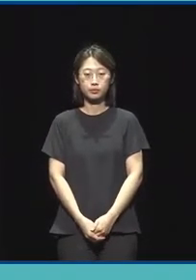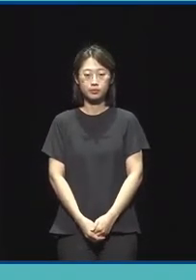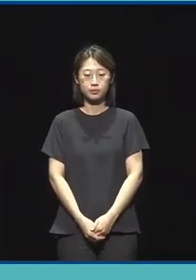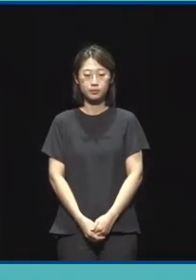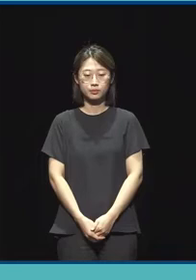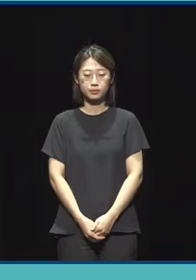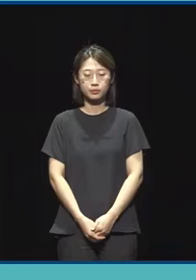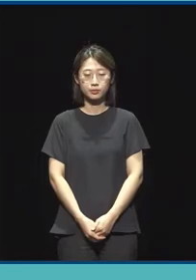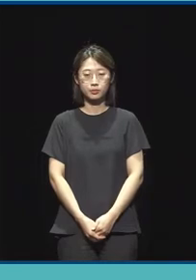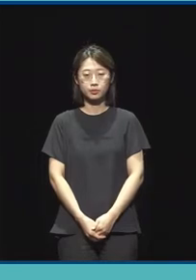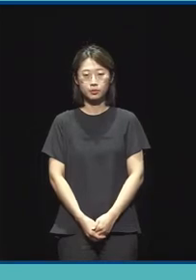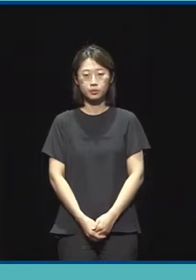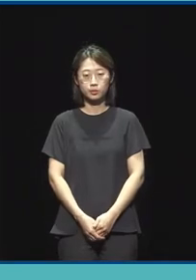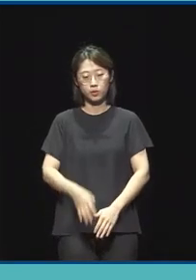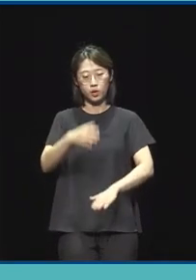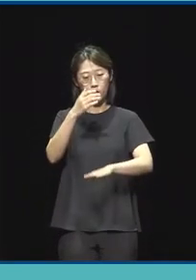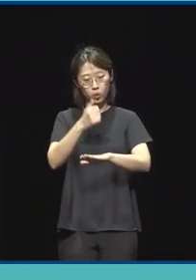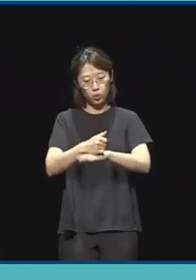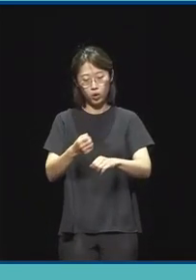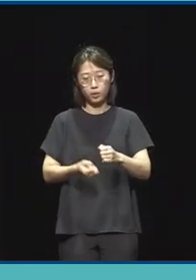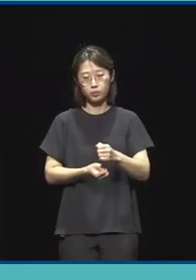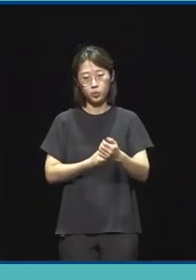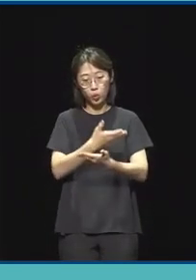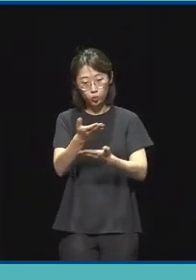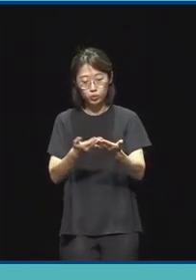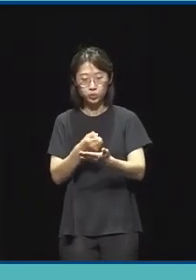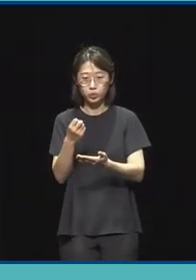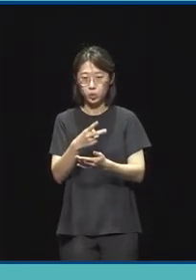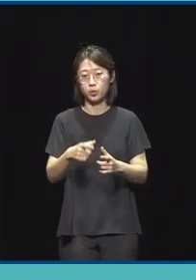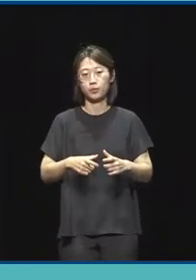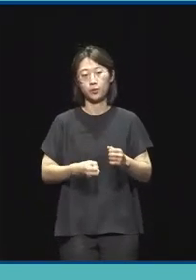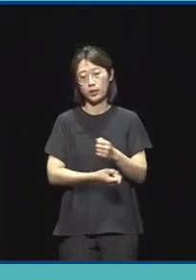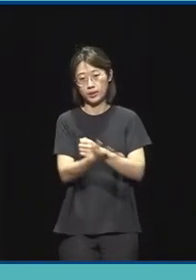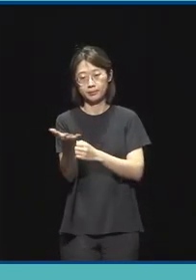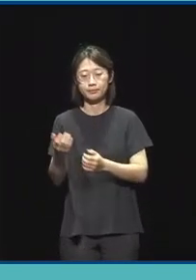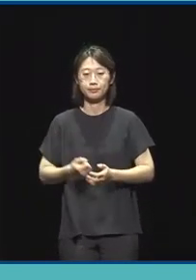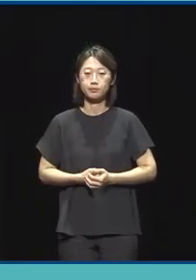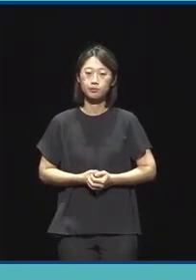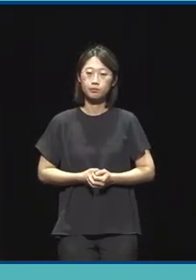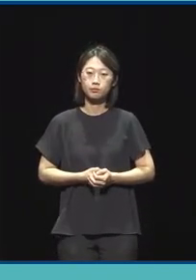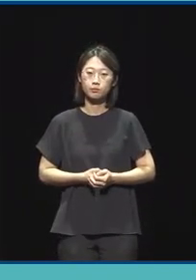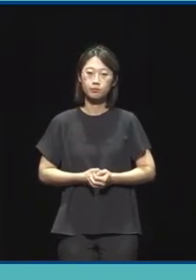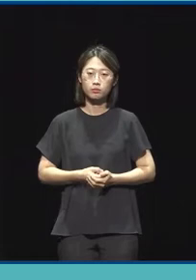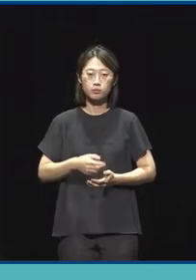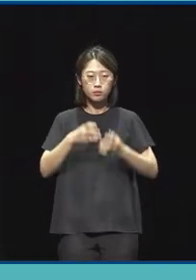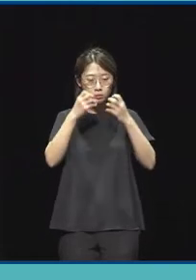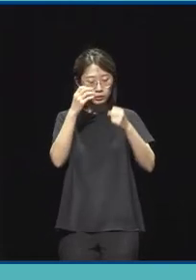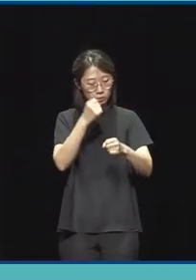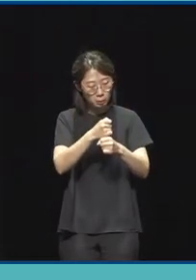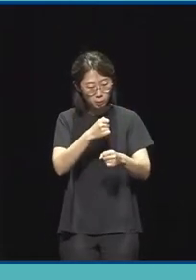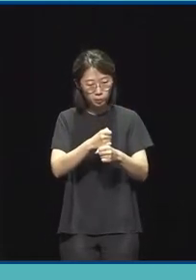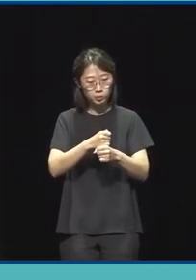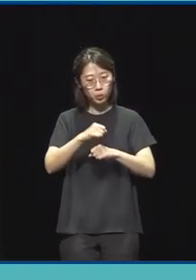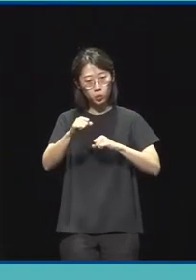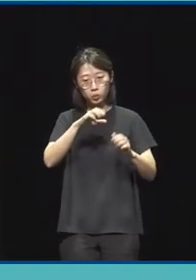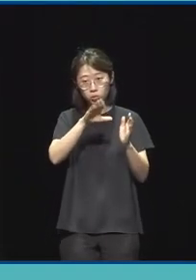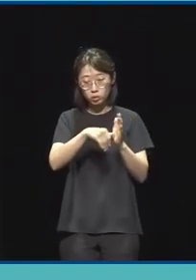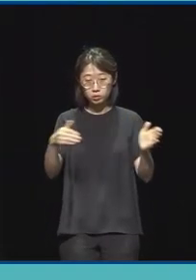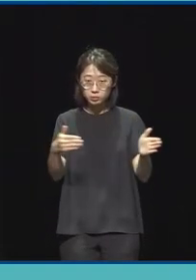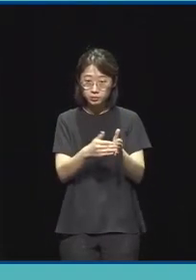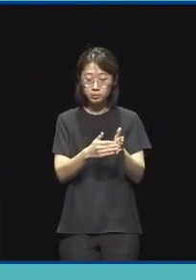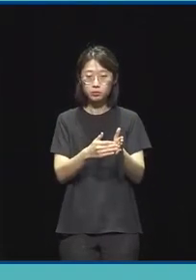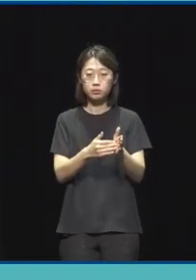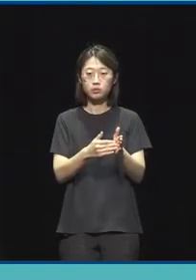다음은 성과 공유 및 확산입니다 문예진행기금의 지원이 각자의 창작 활동에서 그치는 것이